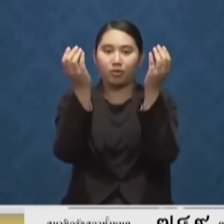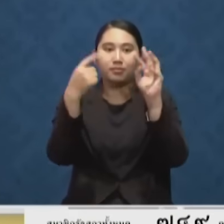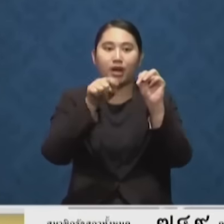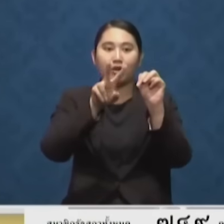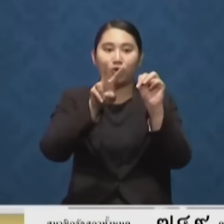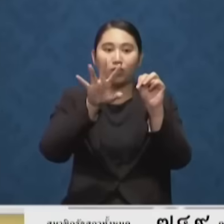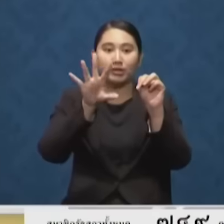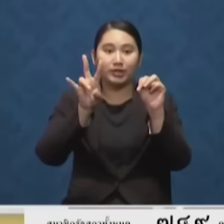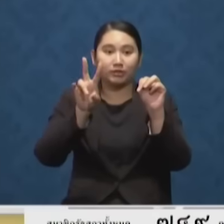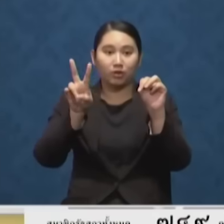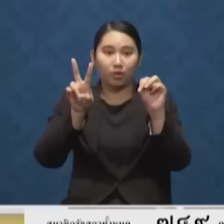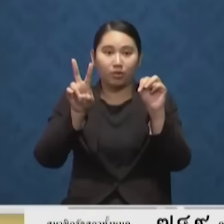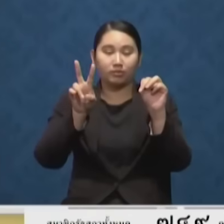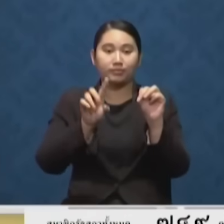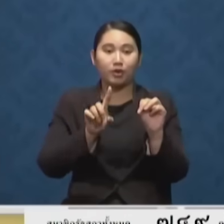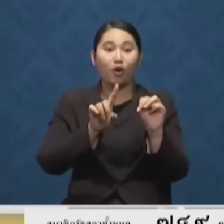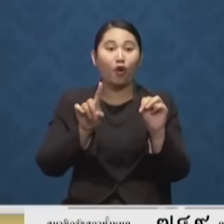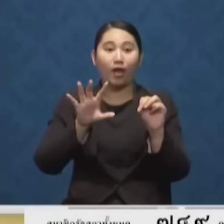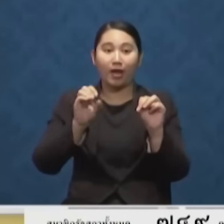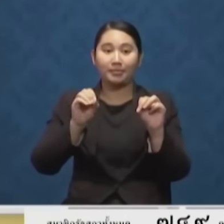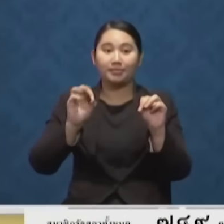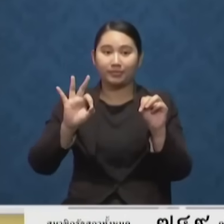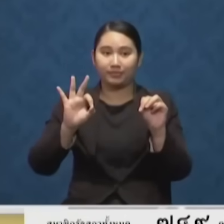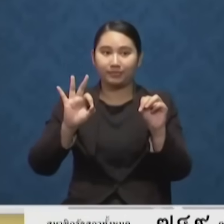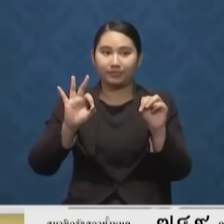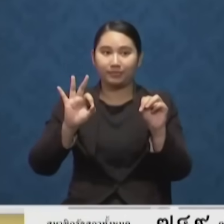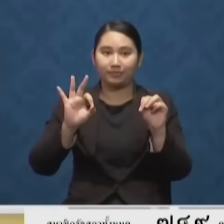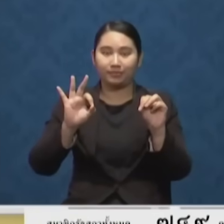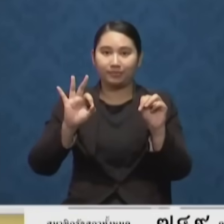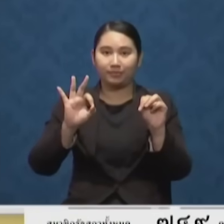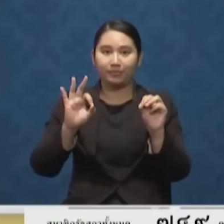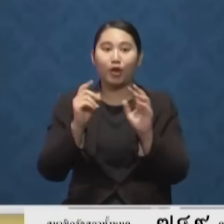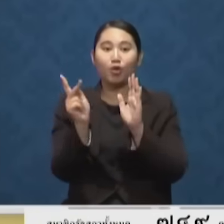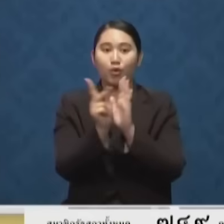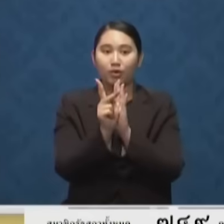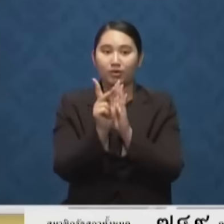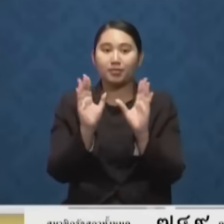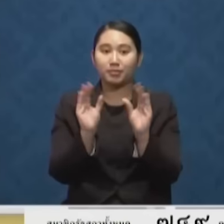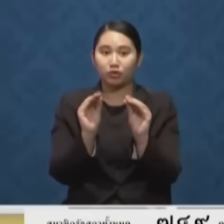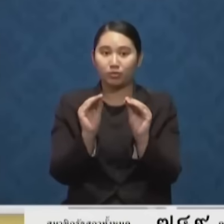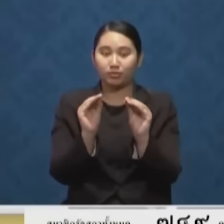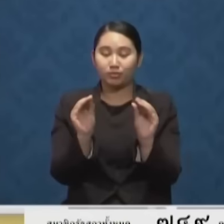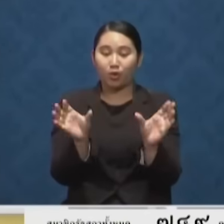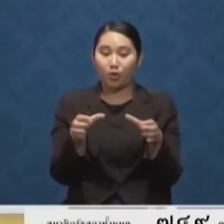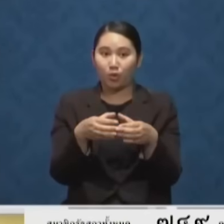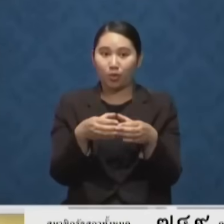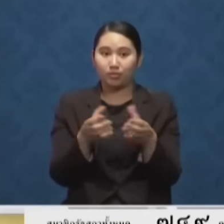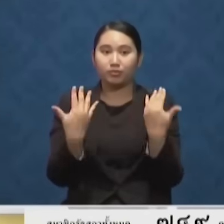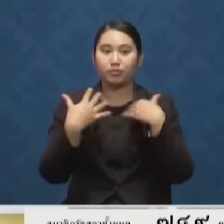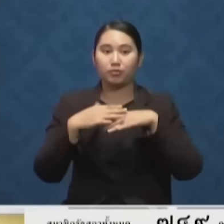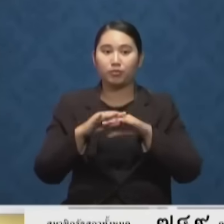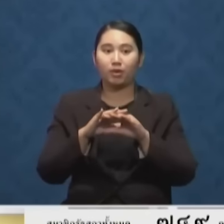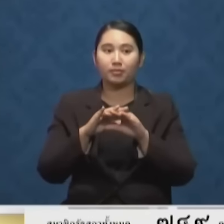272มาตรา159และข้อบังคับการประชุมร่วมของรัฐสภา